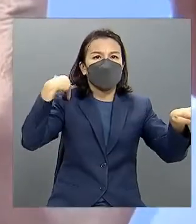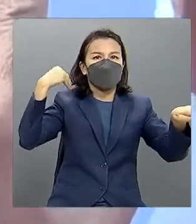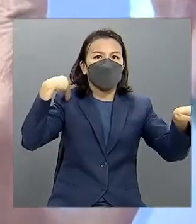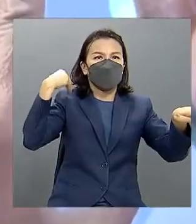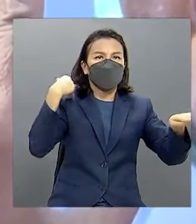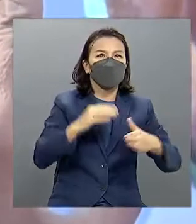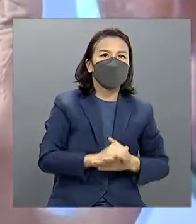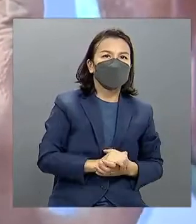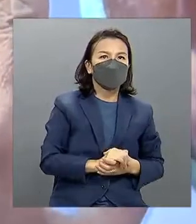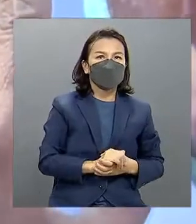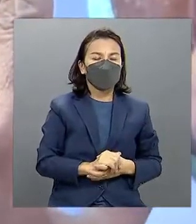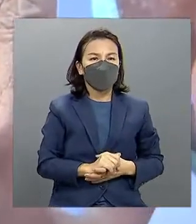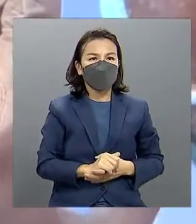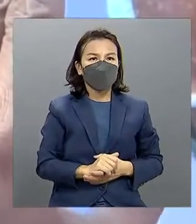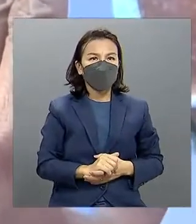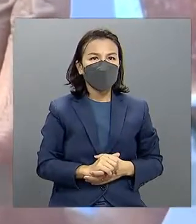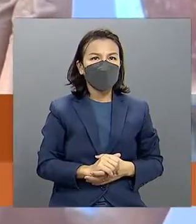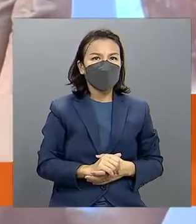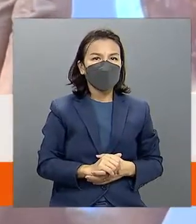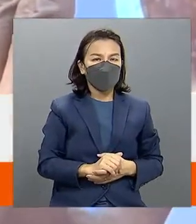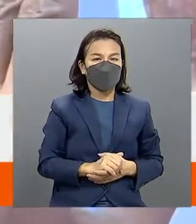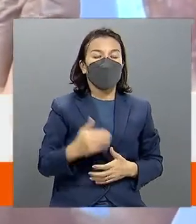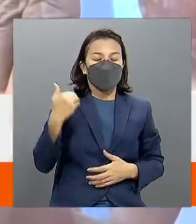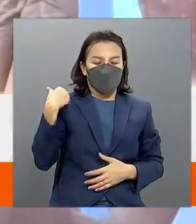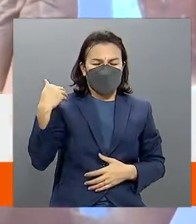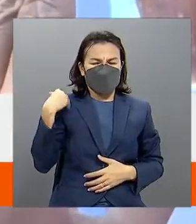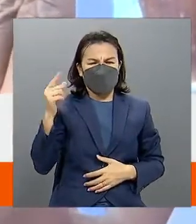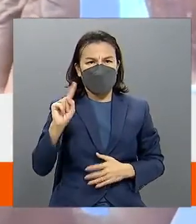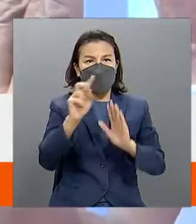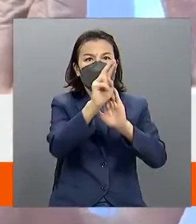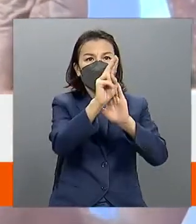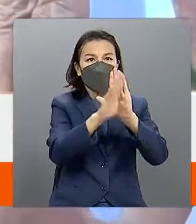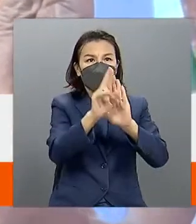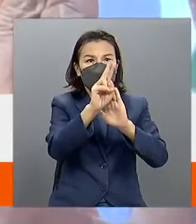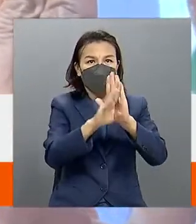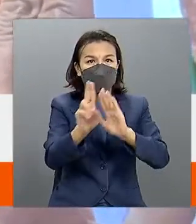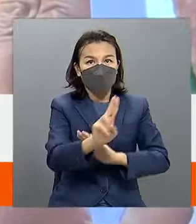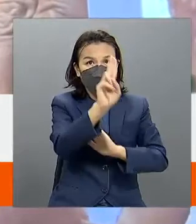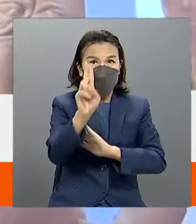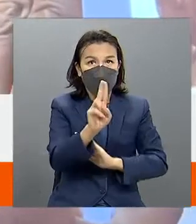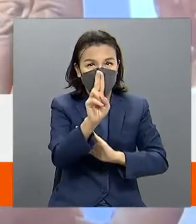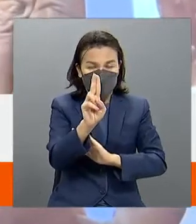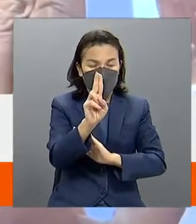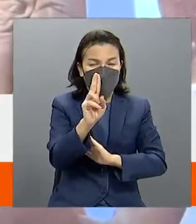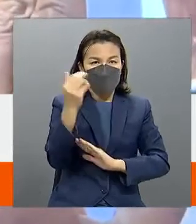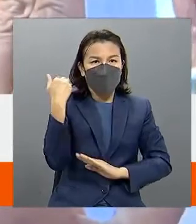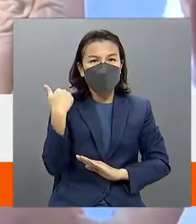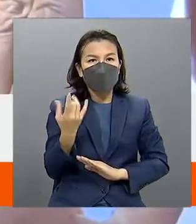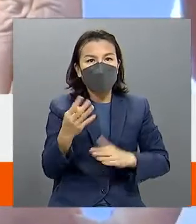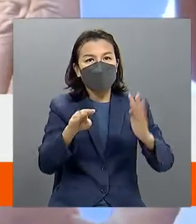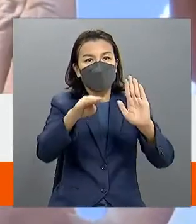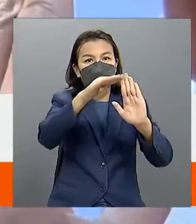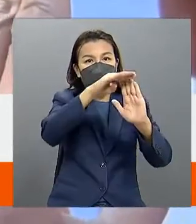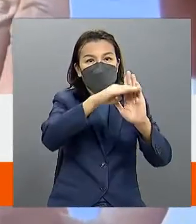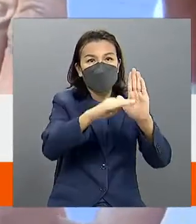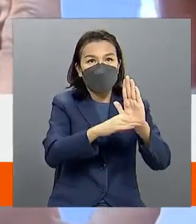ครับเราก็จะมีระบบอ่ะที่เราใช้ในระบบปกติของเราคือระบบของการส่ง